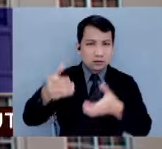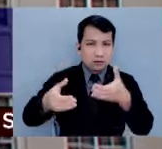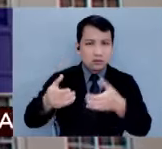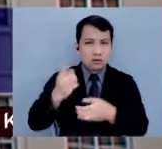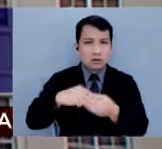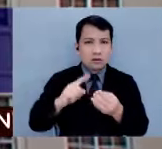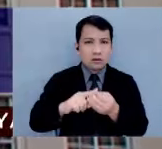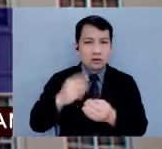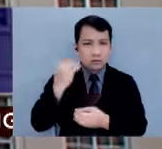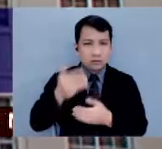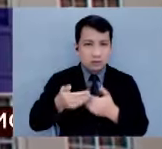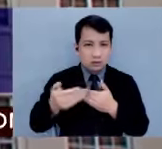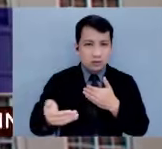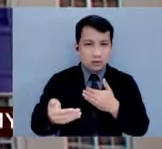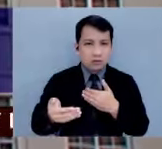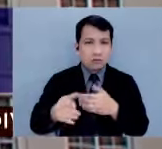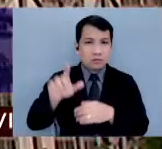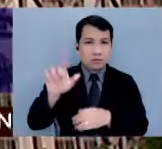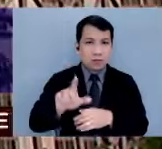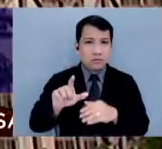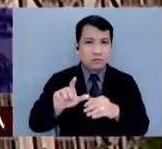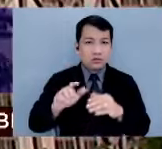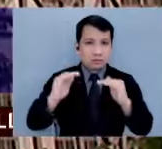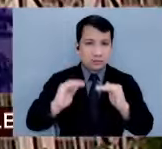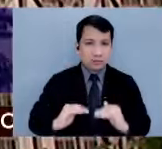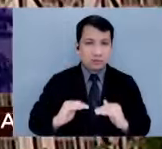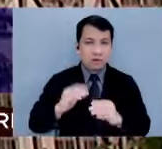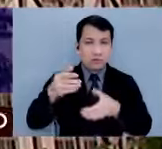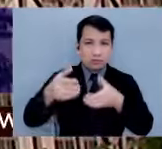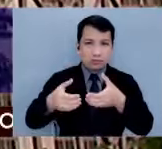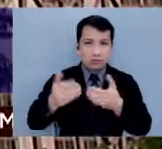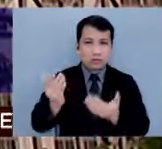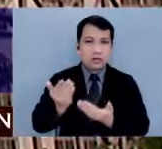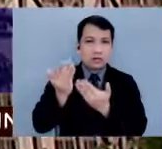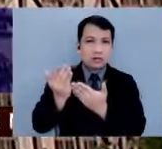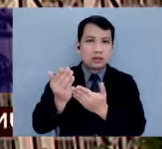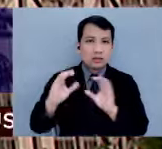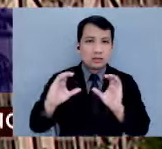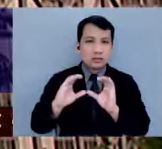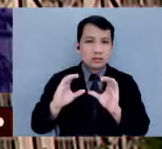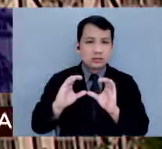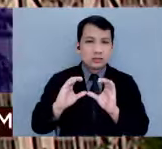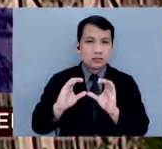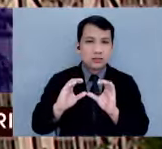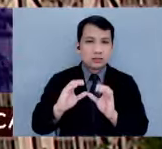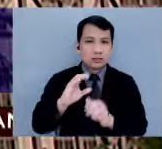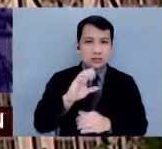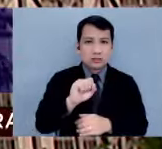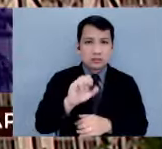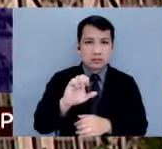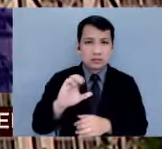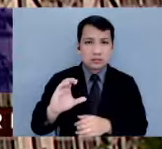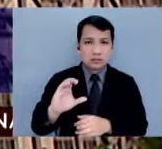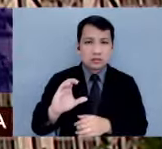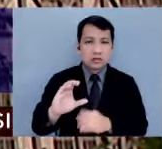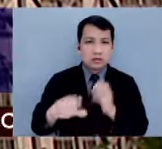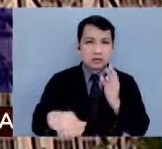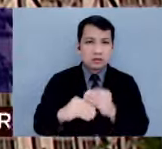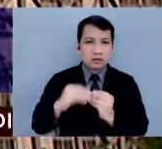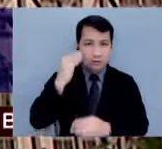dumaan muna sa mas mababang korte. Kahit daw nagsuminti pa ng certificate mula sa Securities Exchange Commission ang grupo, kulang pa rin daw